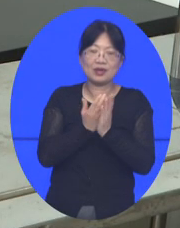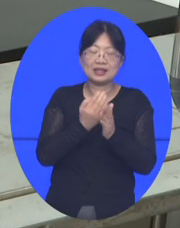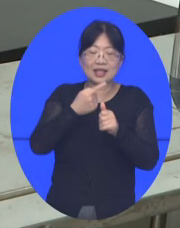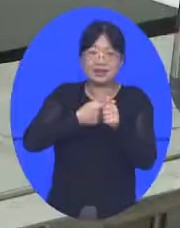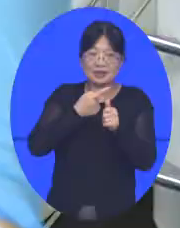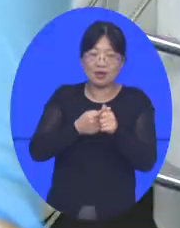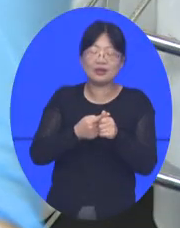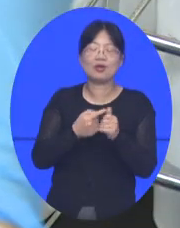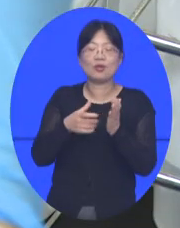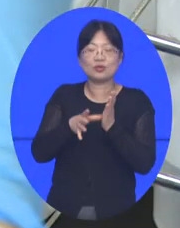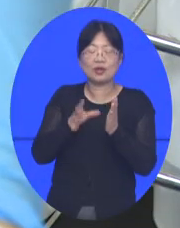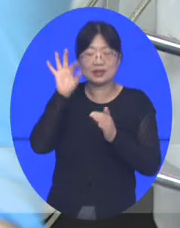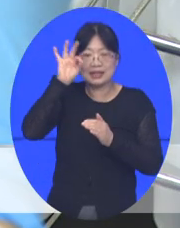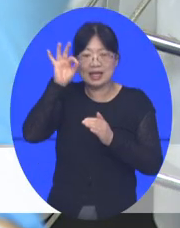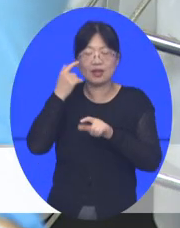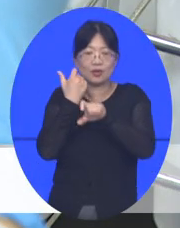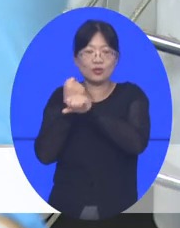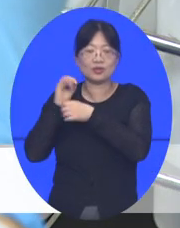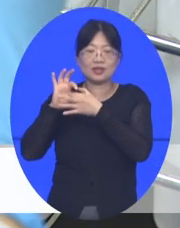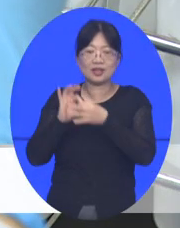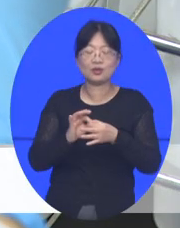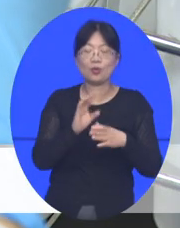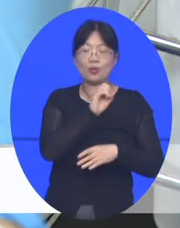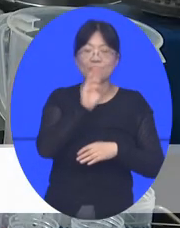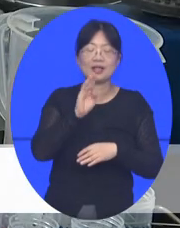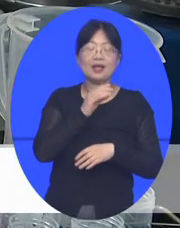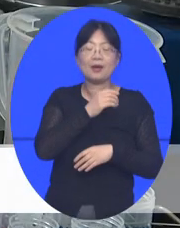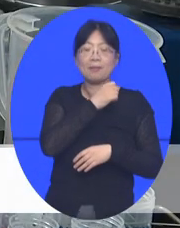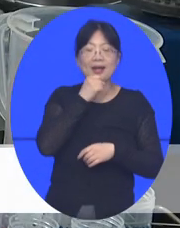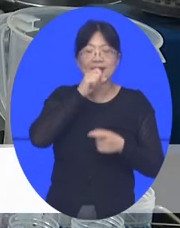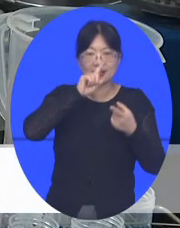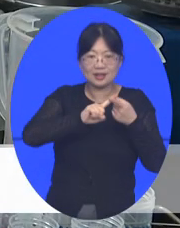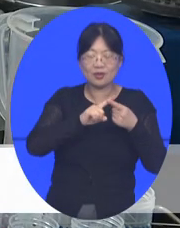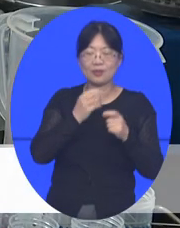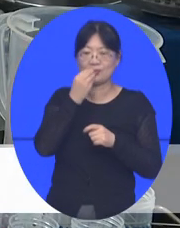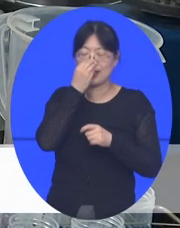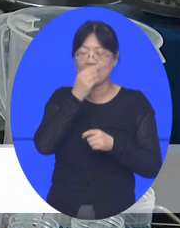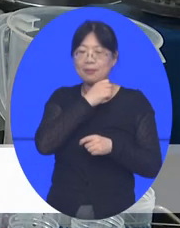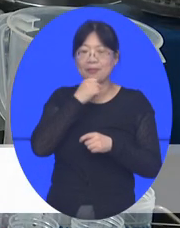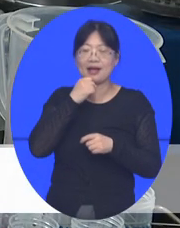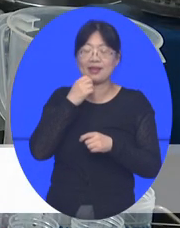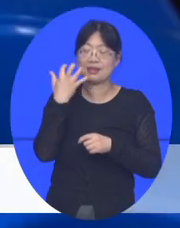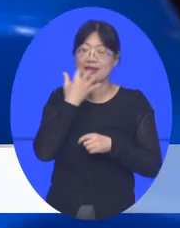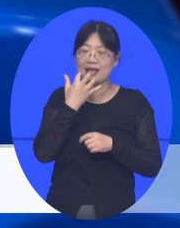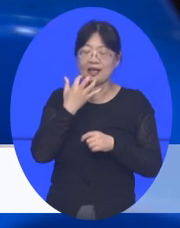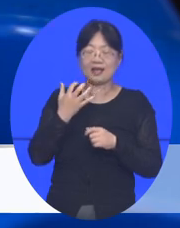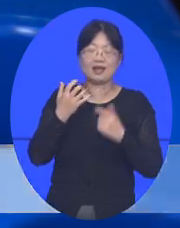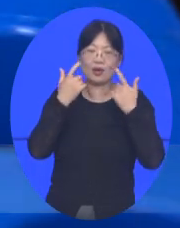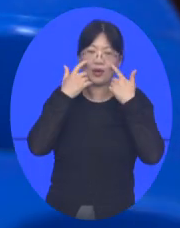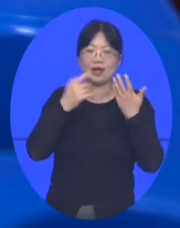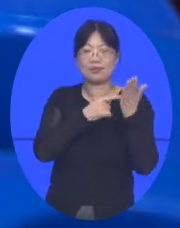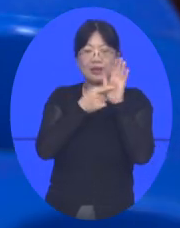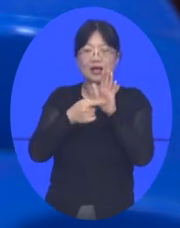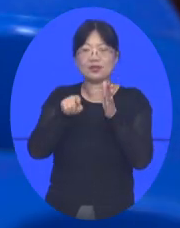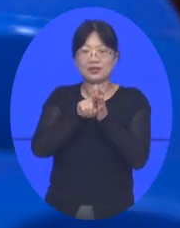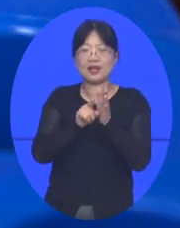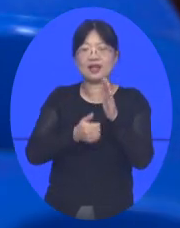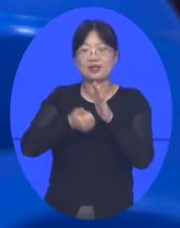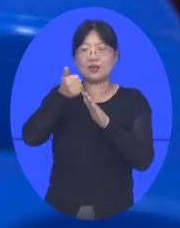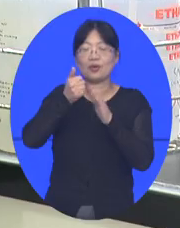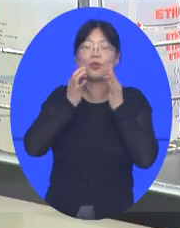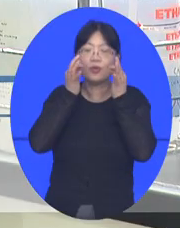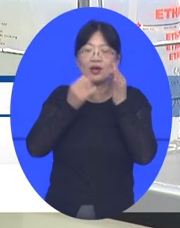등 연구를 거듭했고, 맥주의 맛을 해치지 않으면서도 딸기의 맛과 색, 그리고 향을 최대한 살리는 데